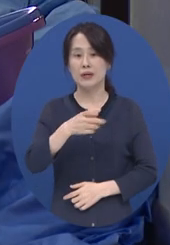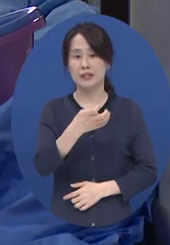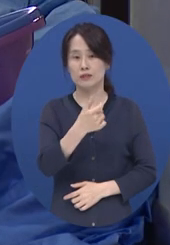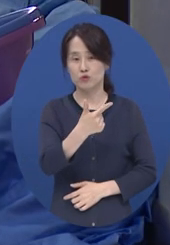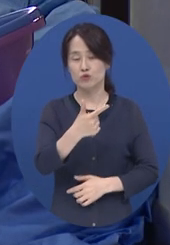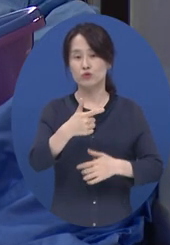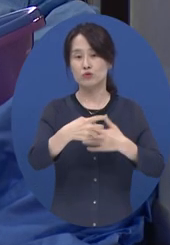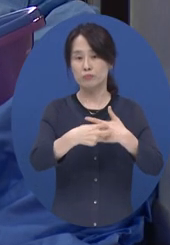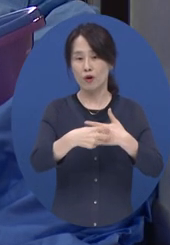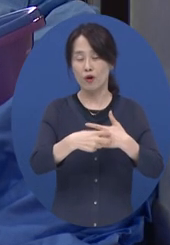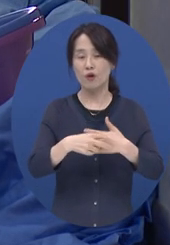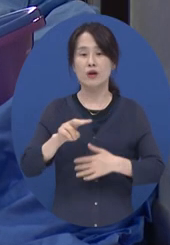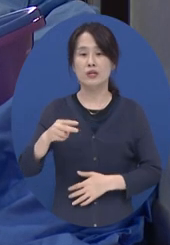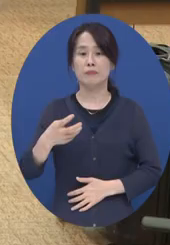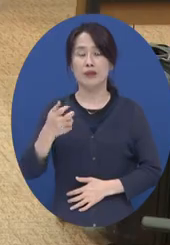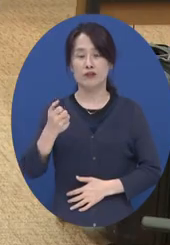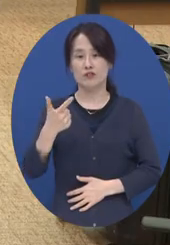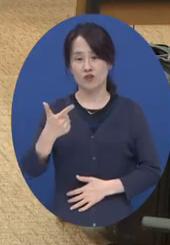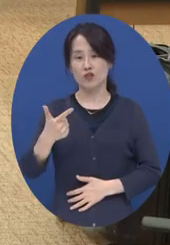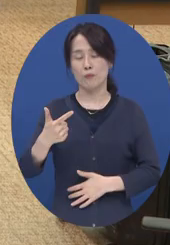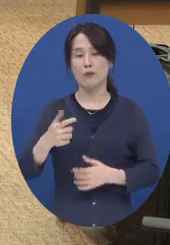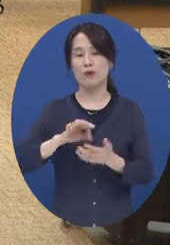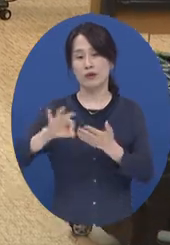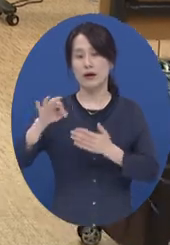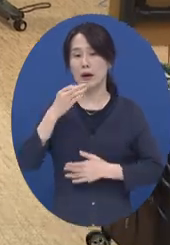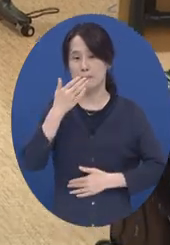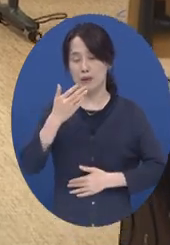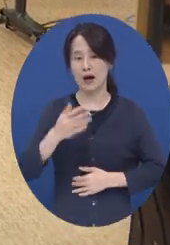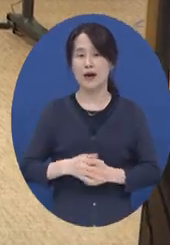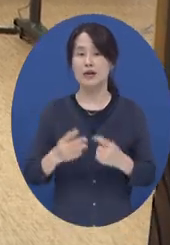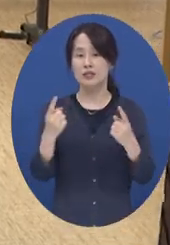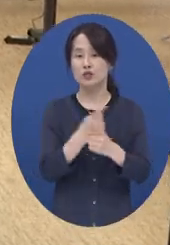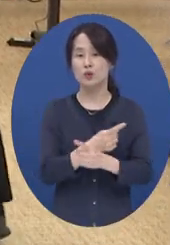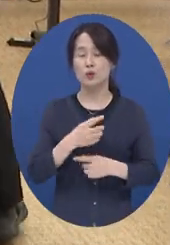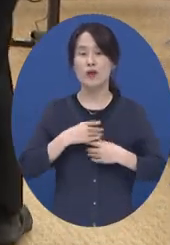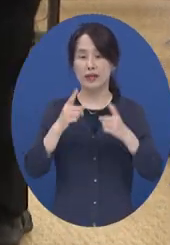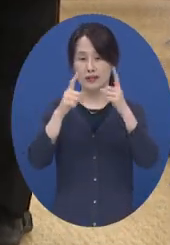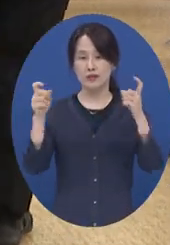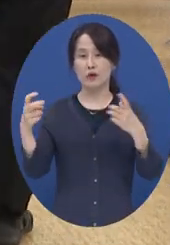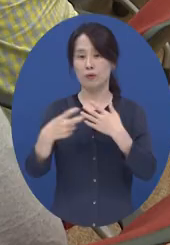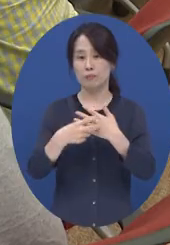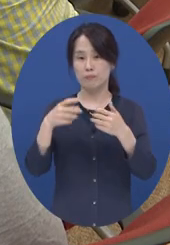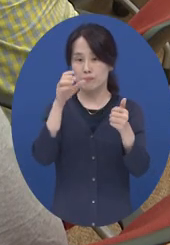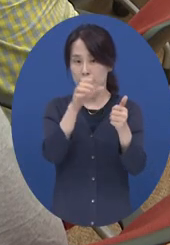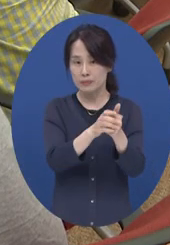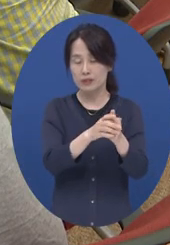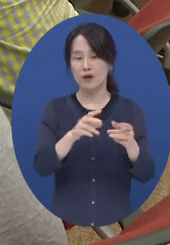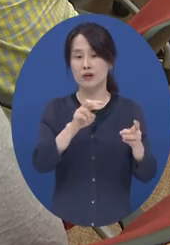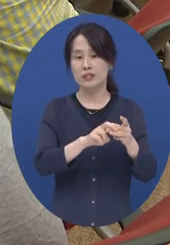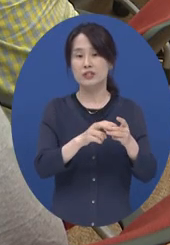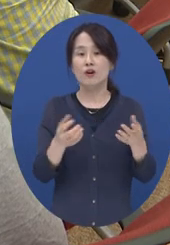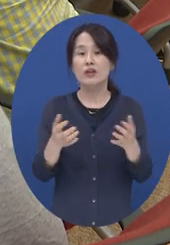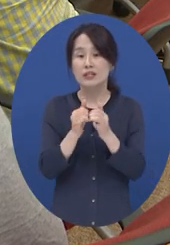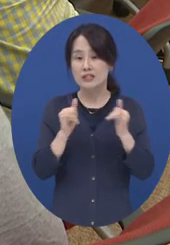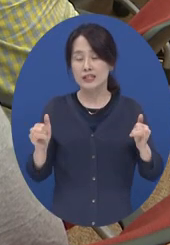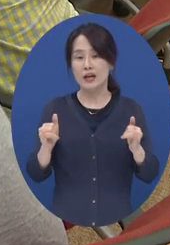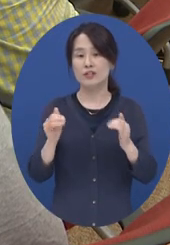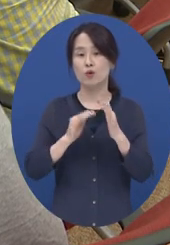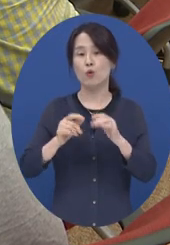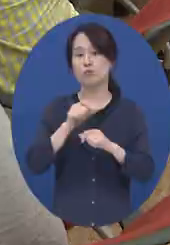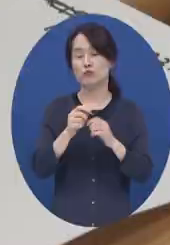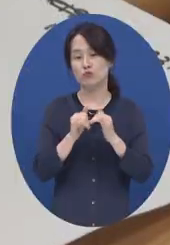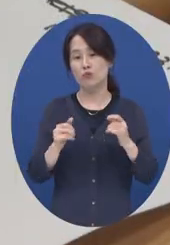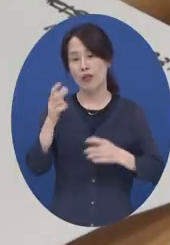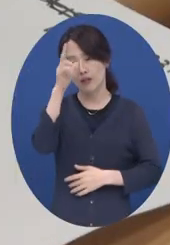5 200여 등 여섯 명을 수용할 수 있는 규모 없고 치료 온 경도 어려운 안성 병원이 담당합니다 센터 당 인력은 도 공무원과 경찰